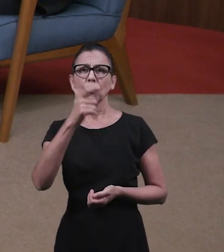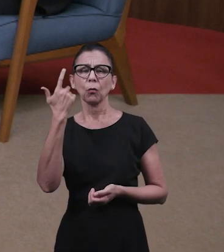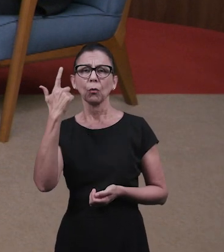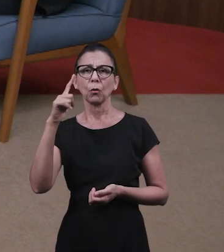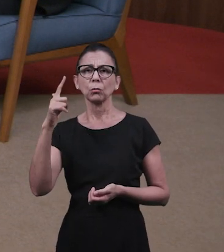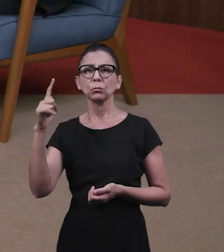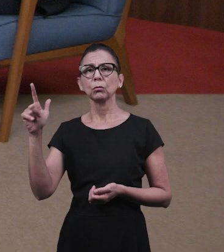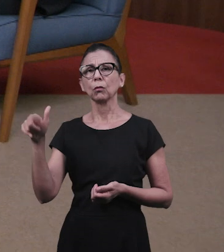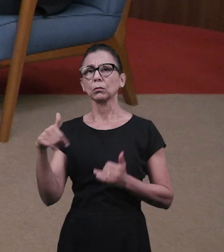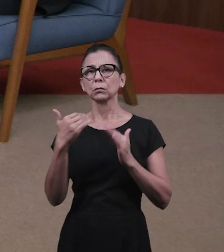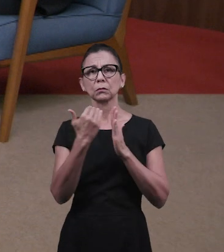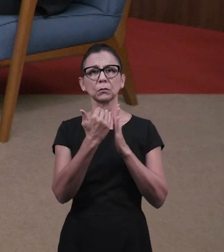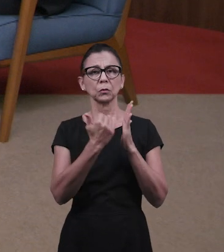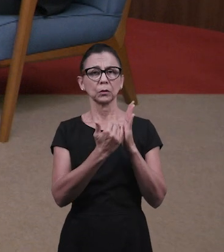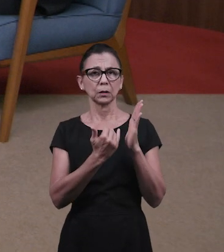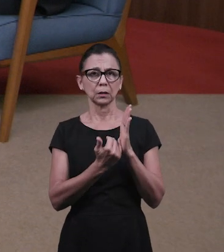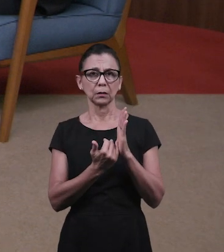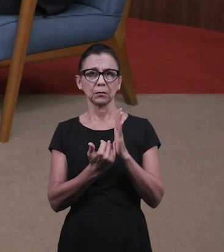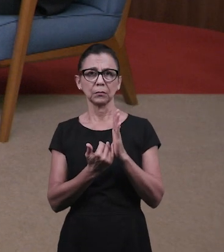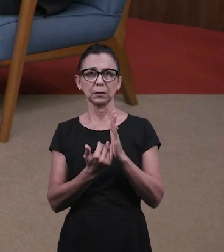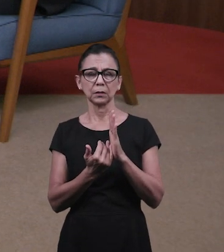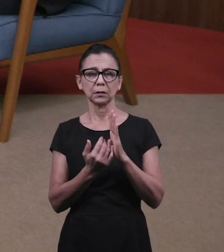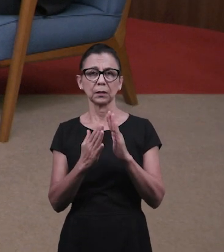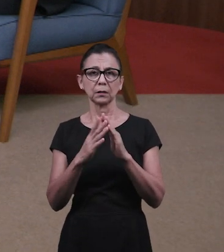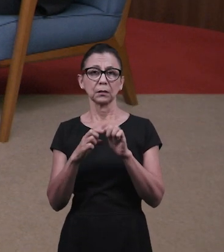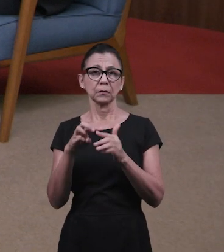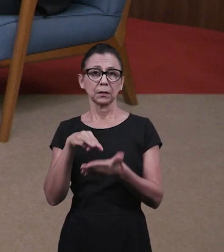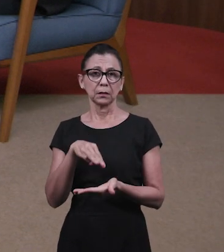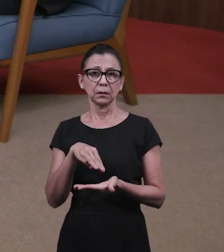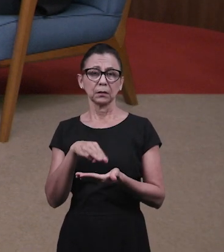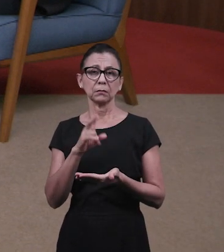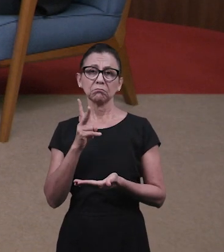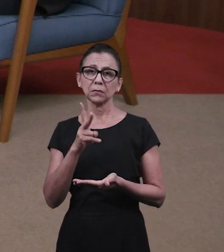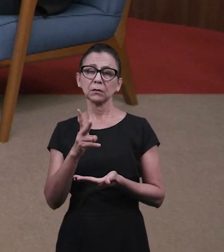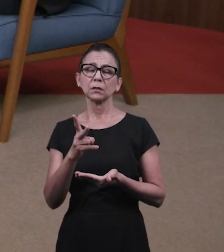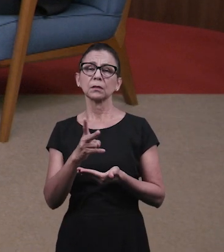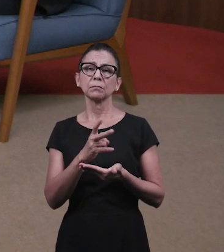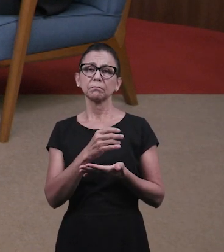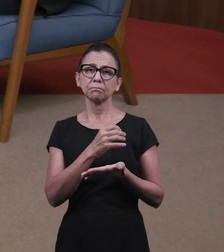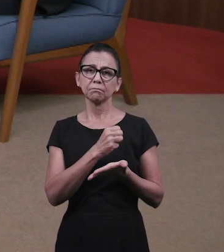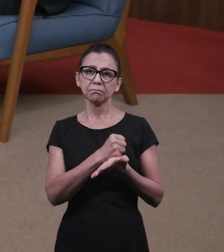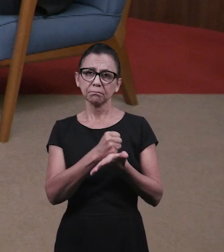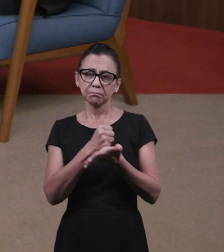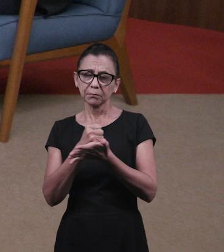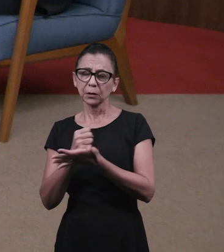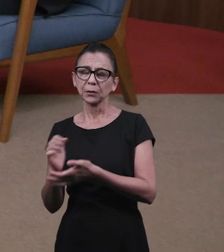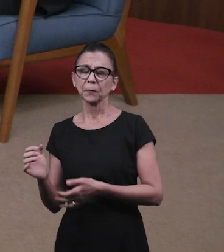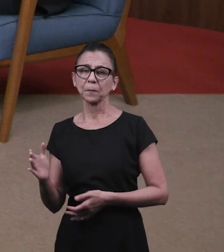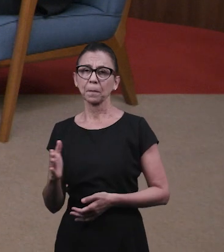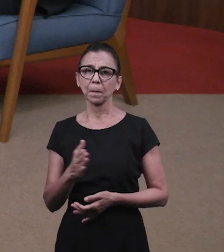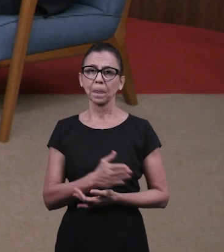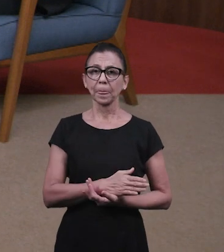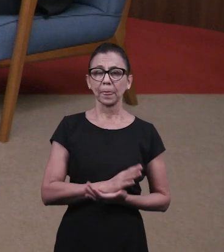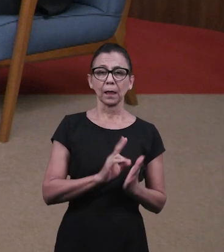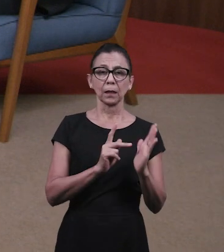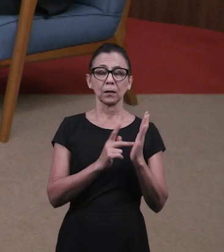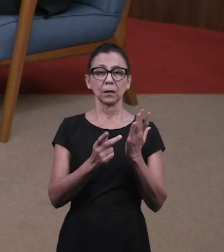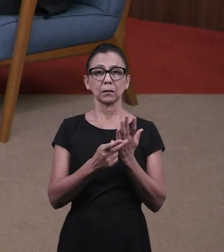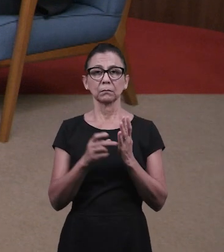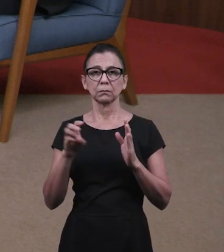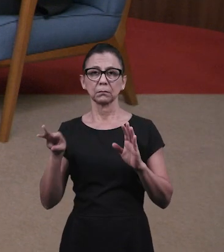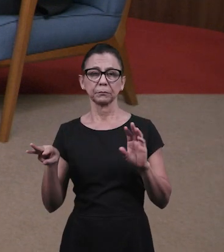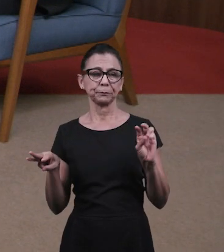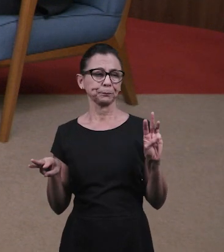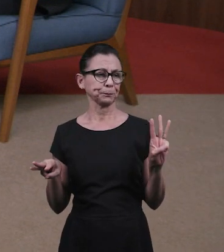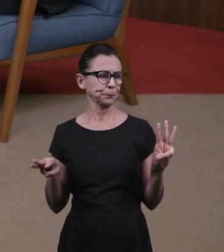autres productions de l'Église chrétienne Maranatha. Très bien. La parabole maintenant, c'est le blé et l'ivraie. Il